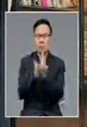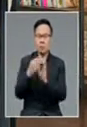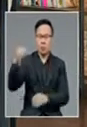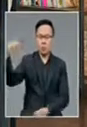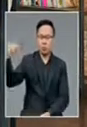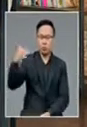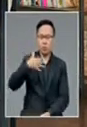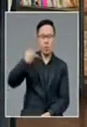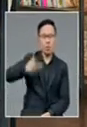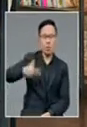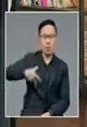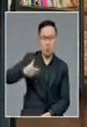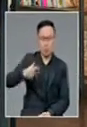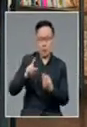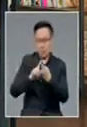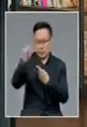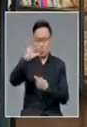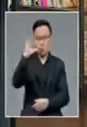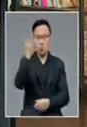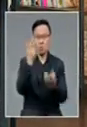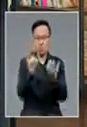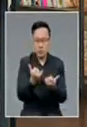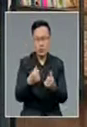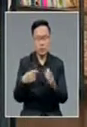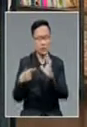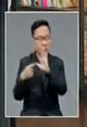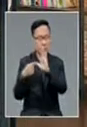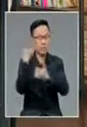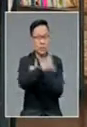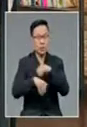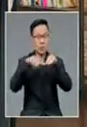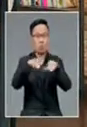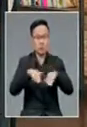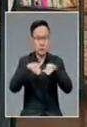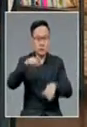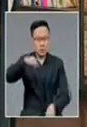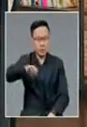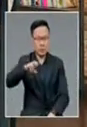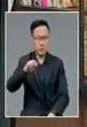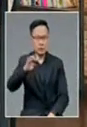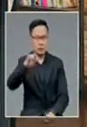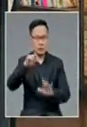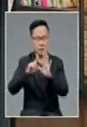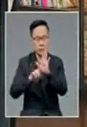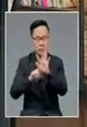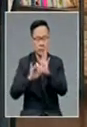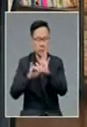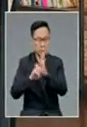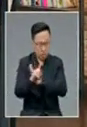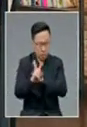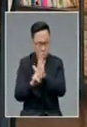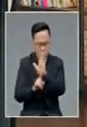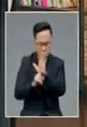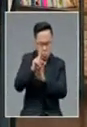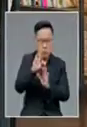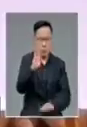ำให้นครซิดนีย์กลายเป็นเมืองที่ร้อนที่สุดในโลกเลยนะ ไม่น่าเชื่อเลยเน า ะ ทรมานมากเลยนะคะ 47.3 องศาส่วนช